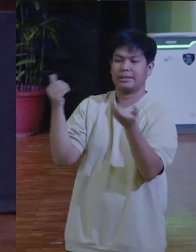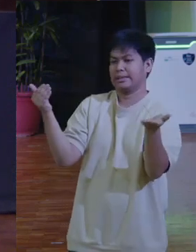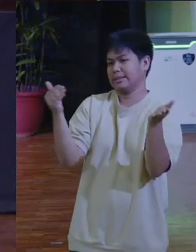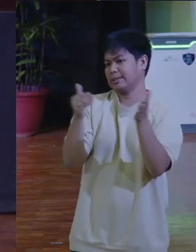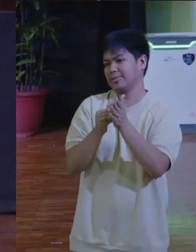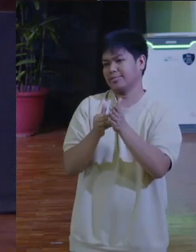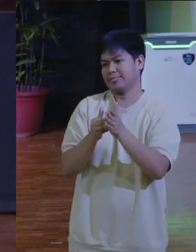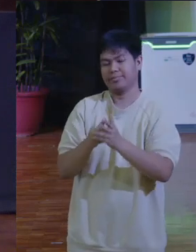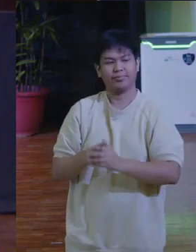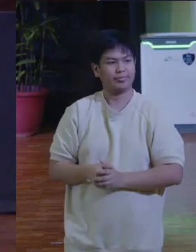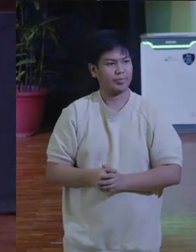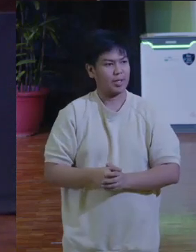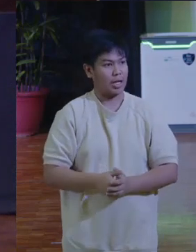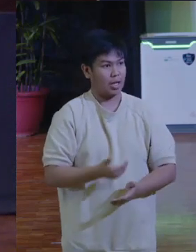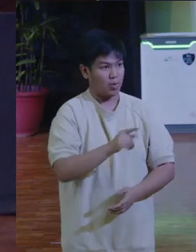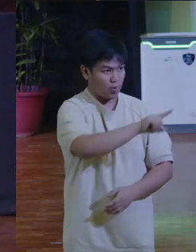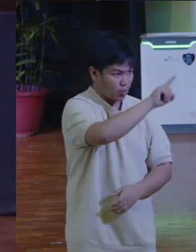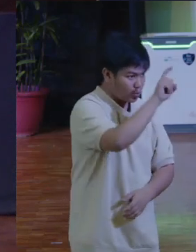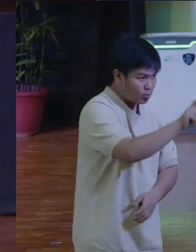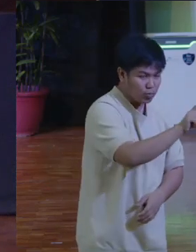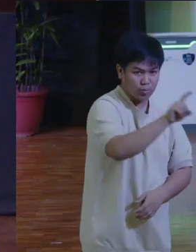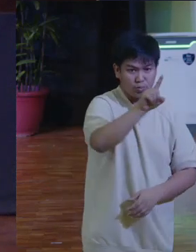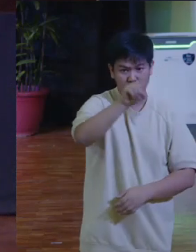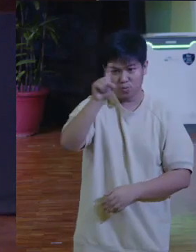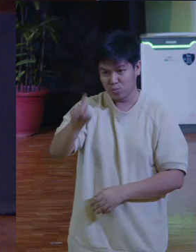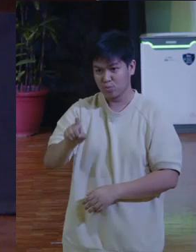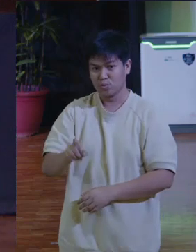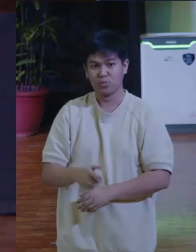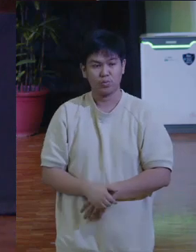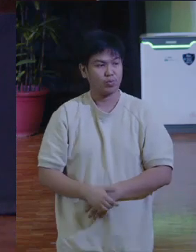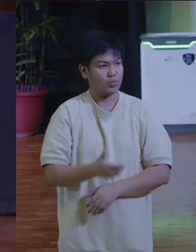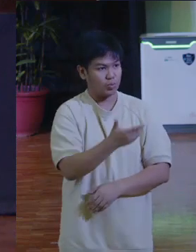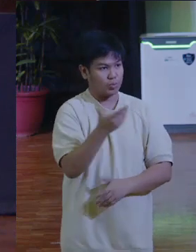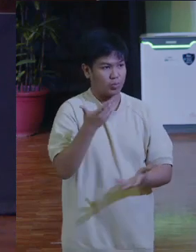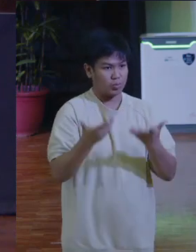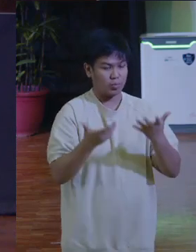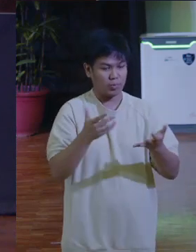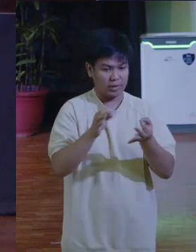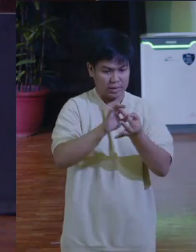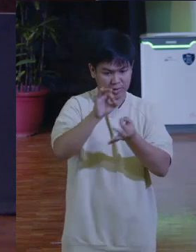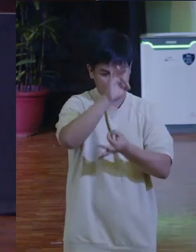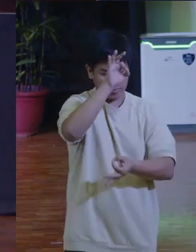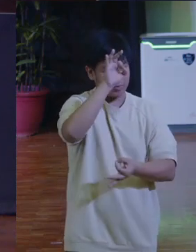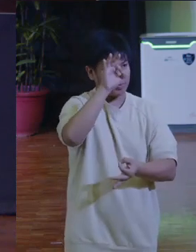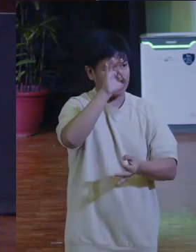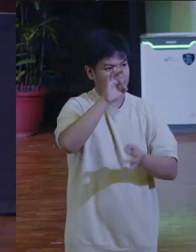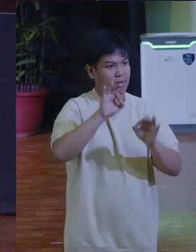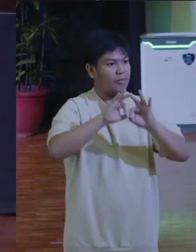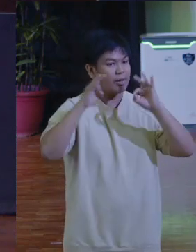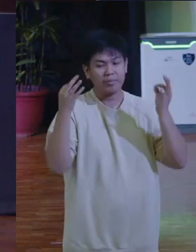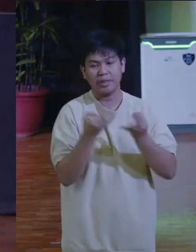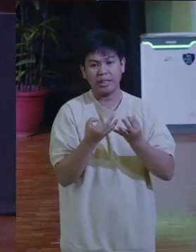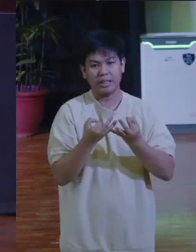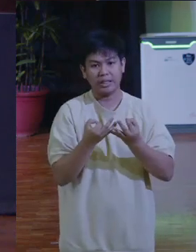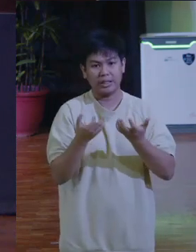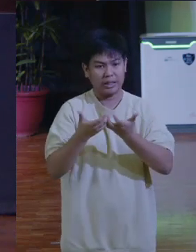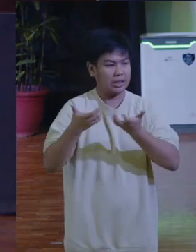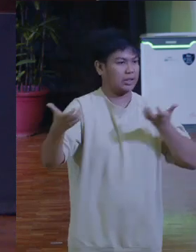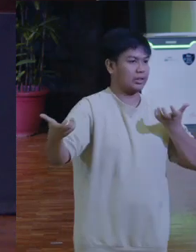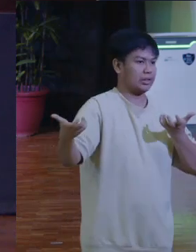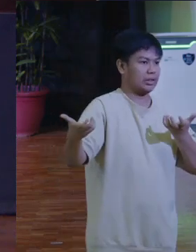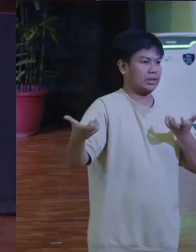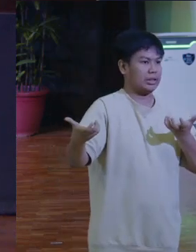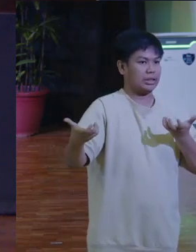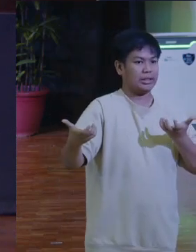year of the Lord's favor. Kayo po ba ay nahiwalay na sa inyong spiritual family? Tanggapin niyo po ang